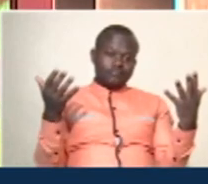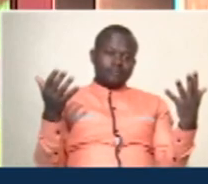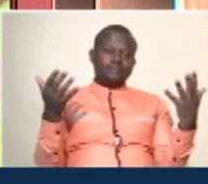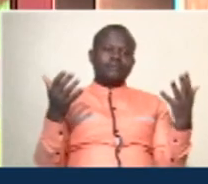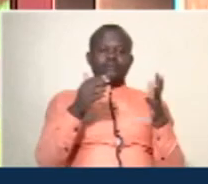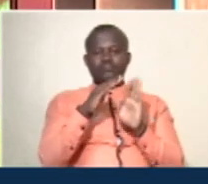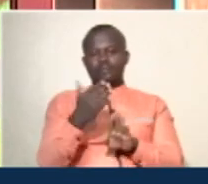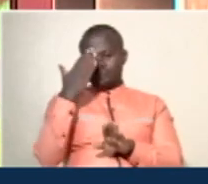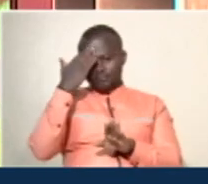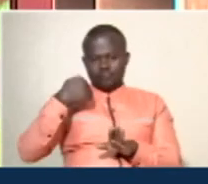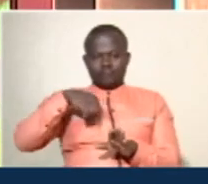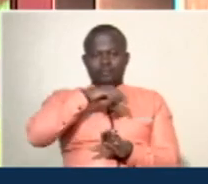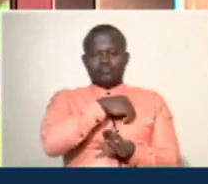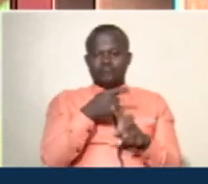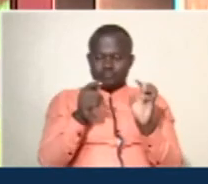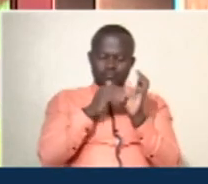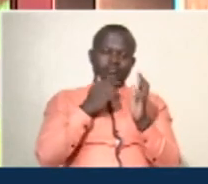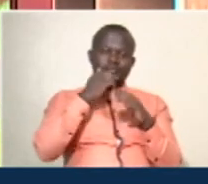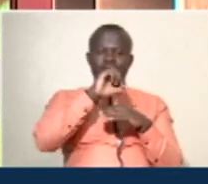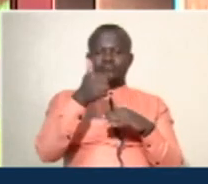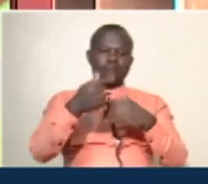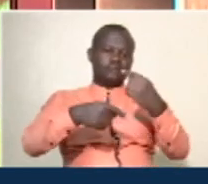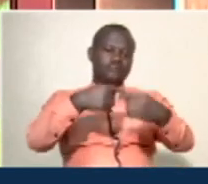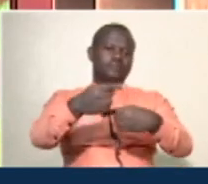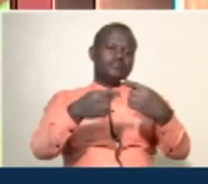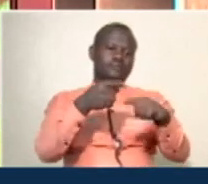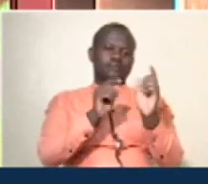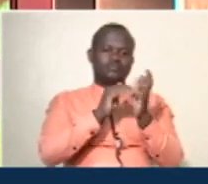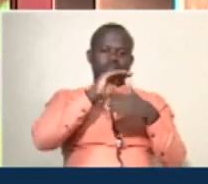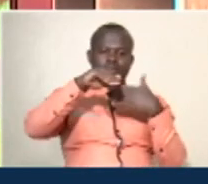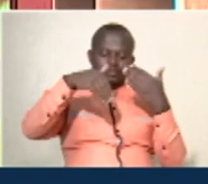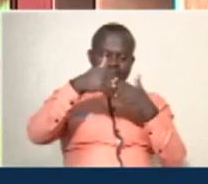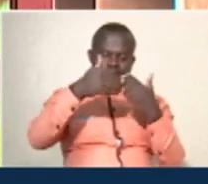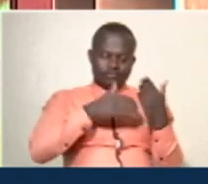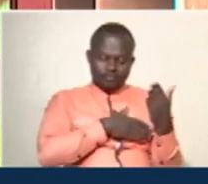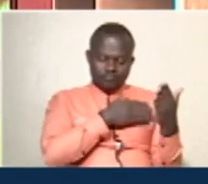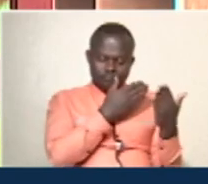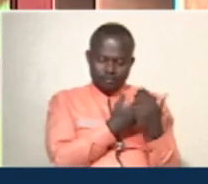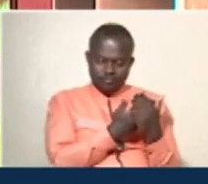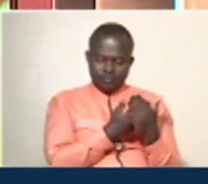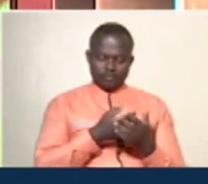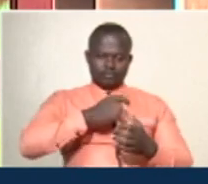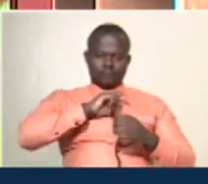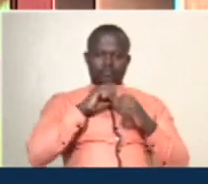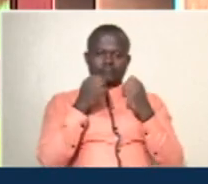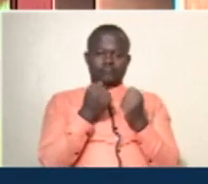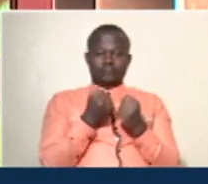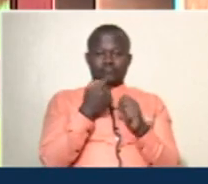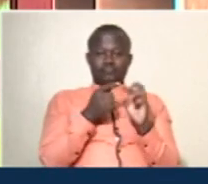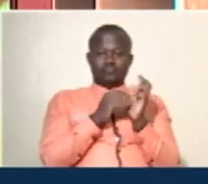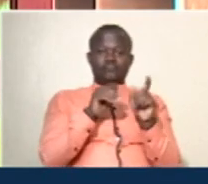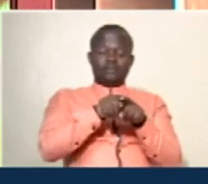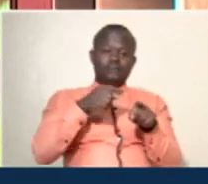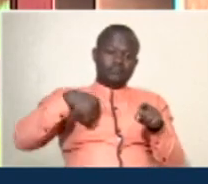baguye ku rugamba ku bwacu, hari n'abandi bakomeje, kandi ibyo byose yari ubwitange, ari n'ubutwari, kandi yuko